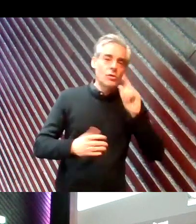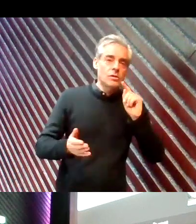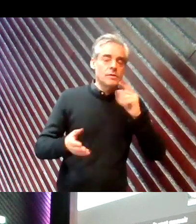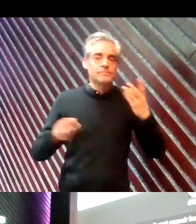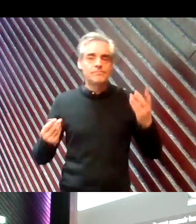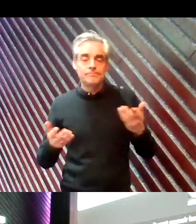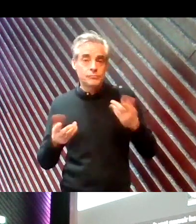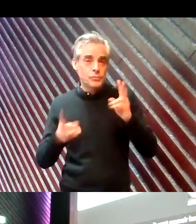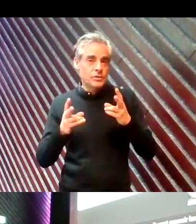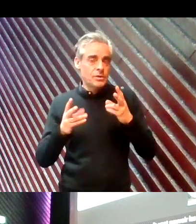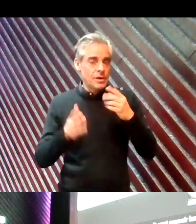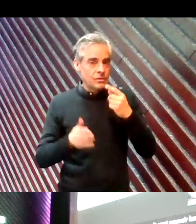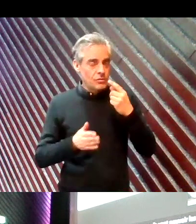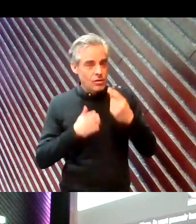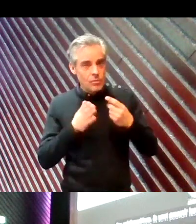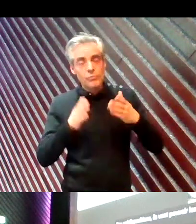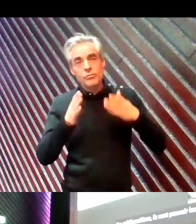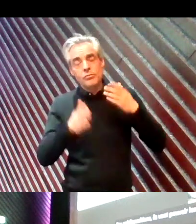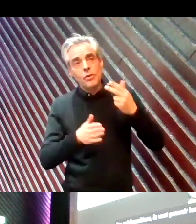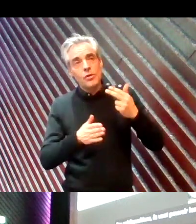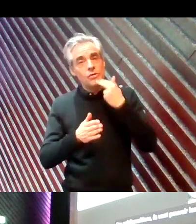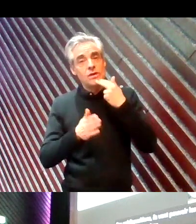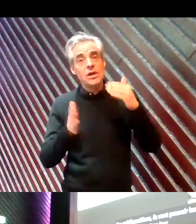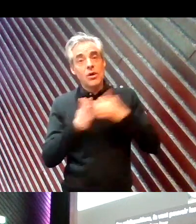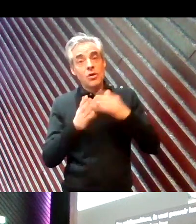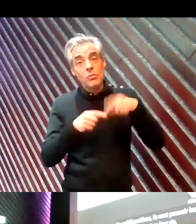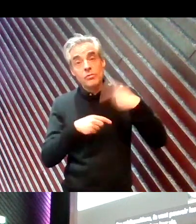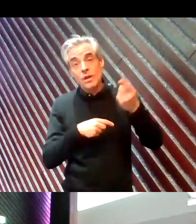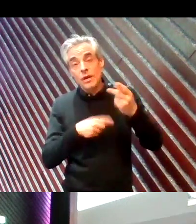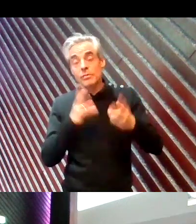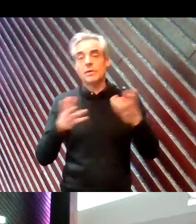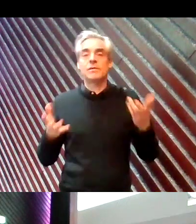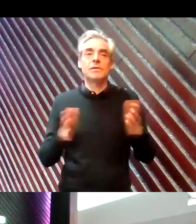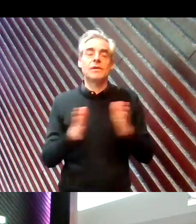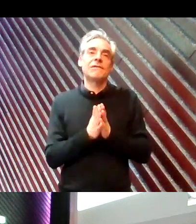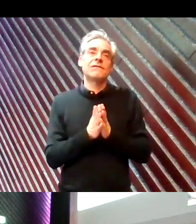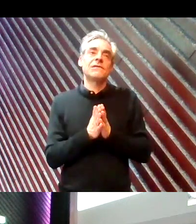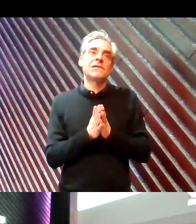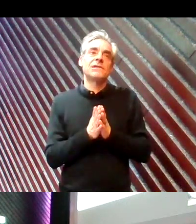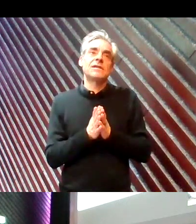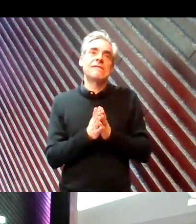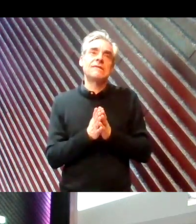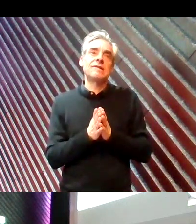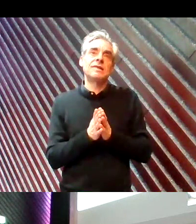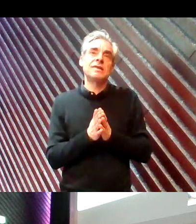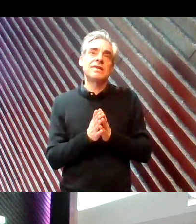vie. Ils vont pouvoir les réactiver à un autre moment. Et donc, pourquoi on a